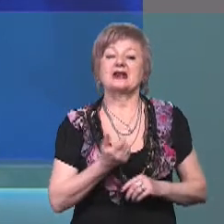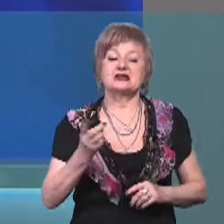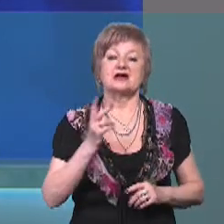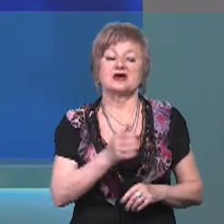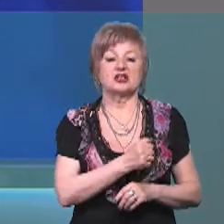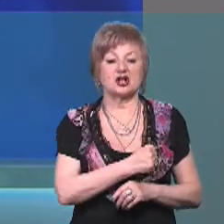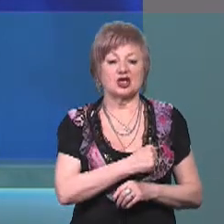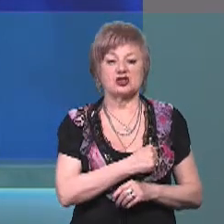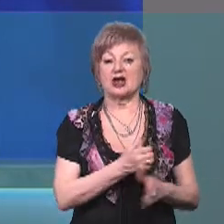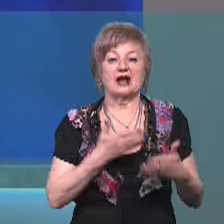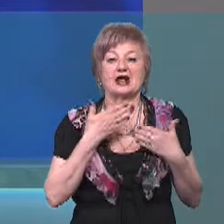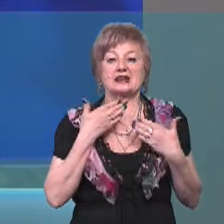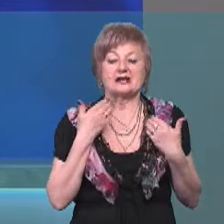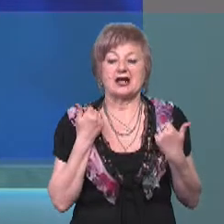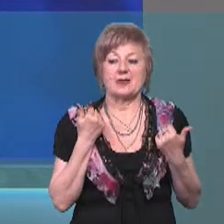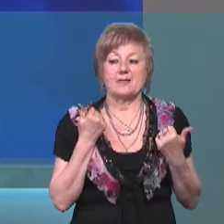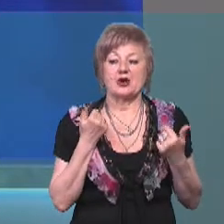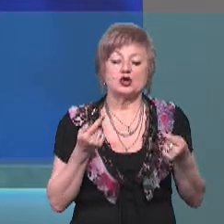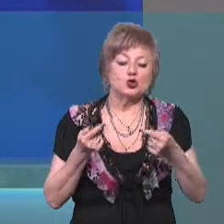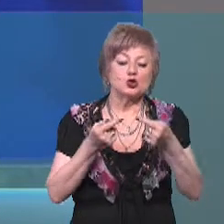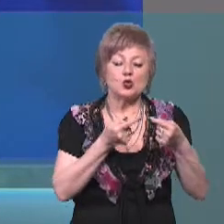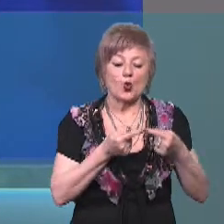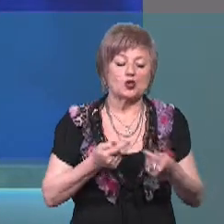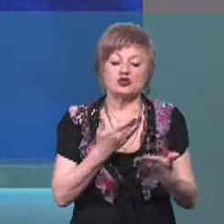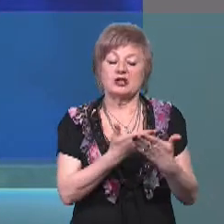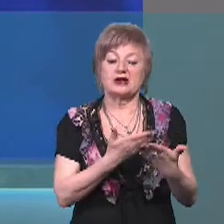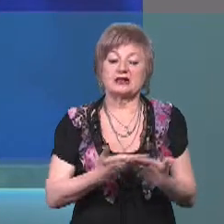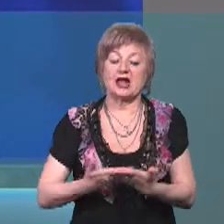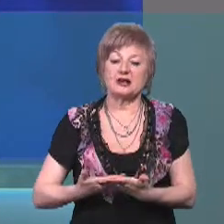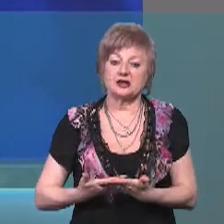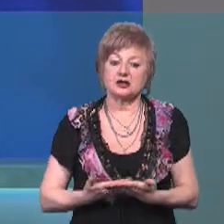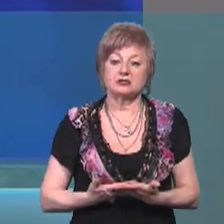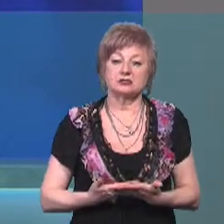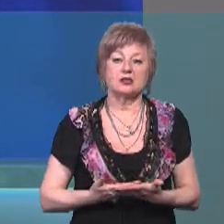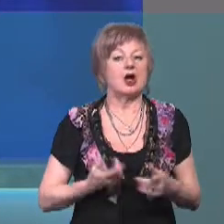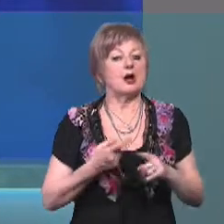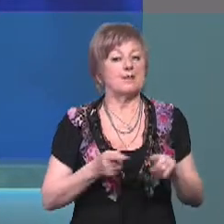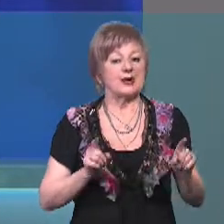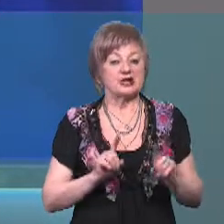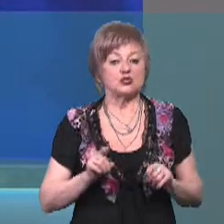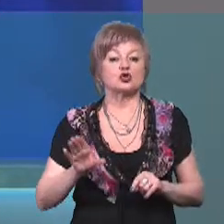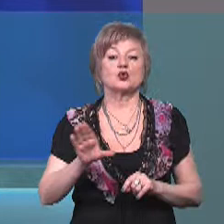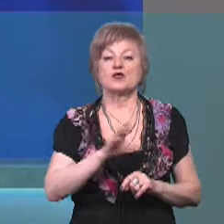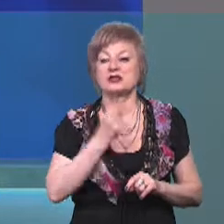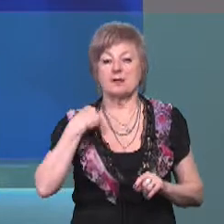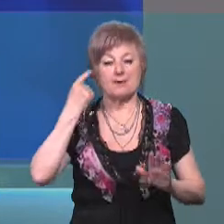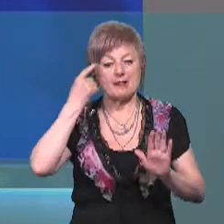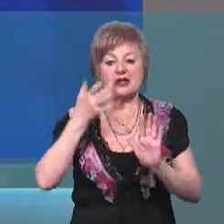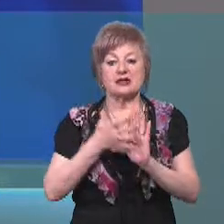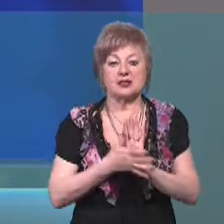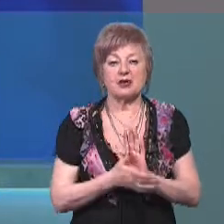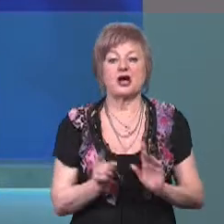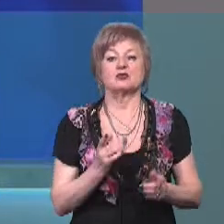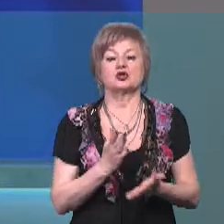жаль, немає остаточних даних, тому що ну, всі ми розуміємо, що є